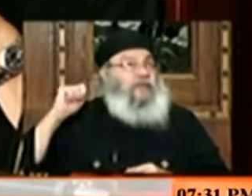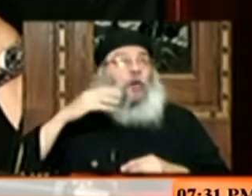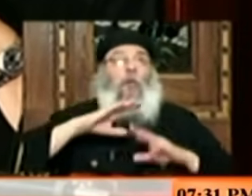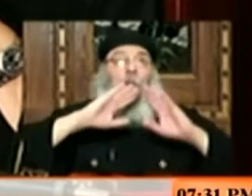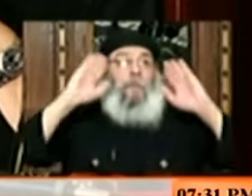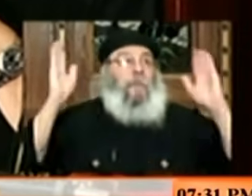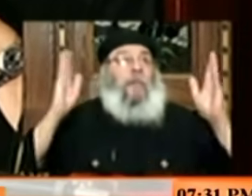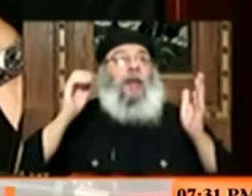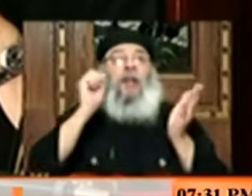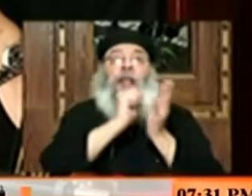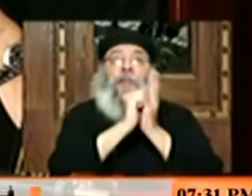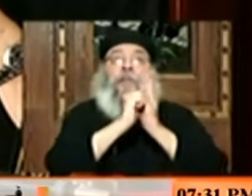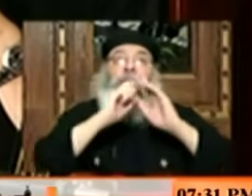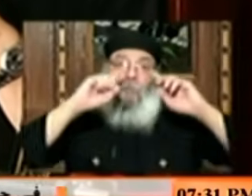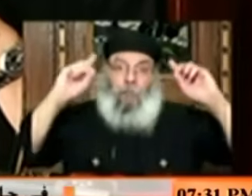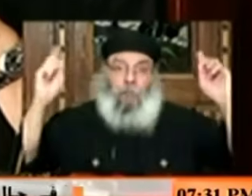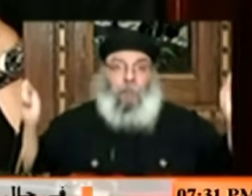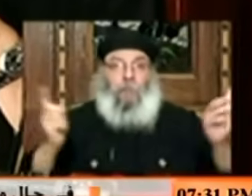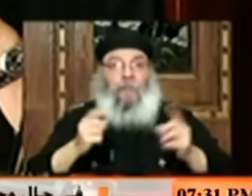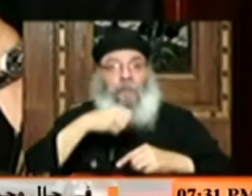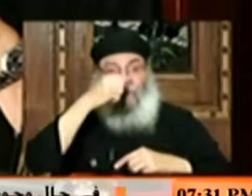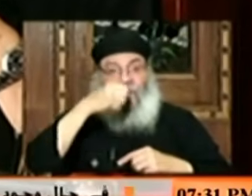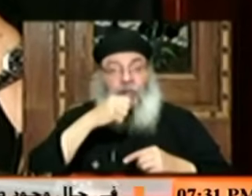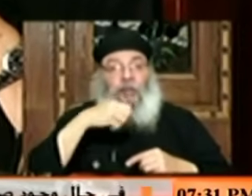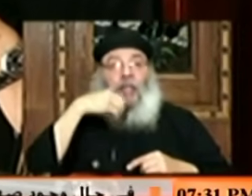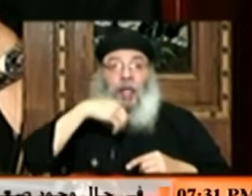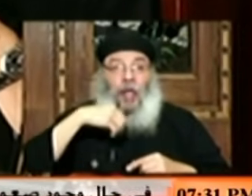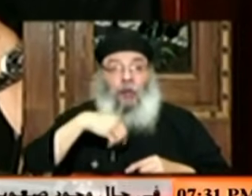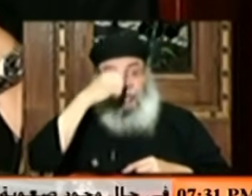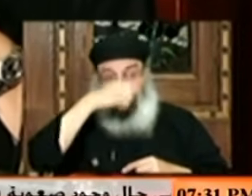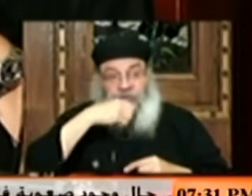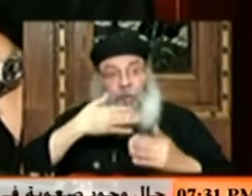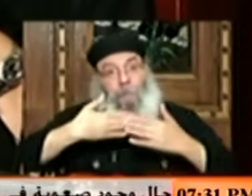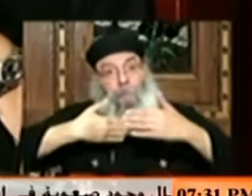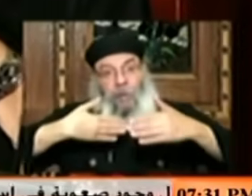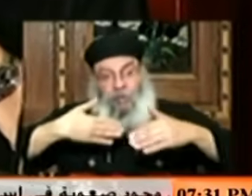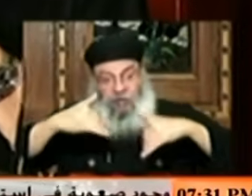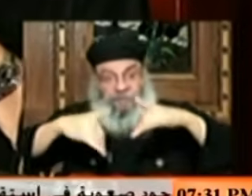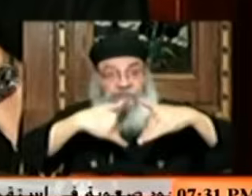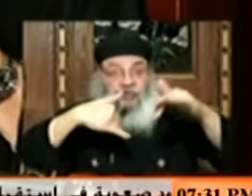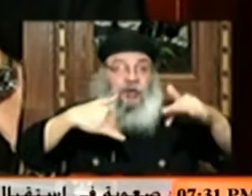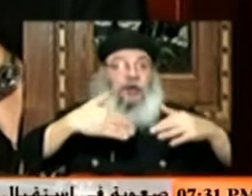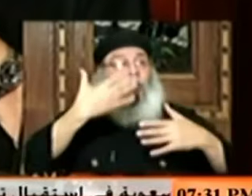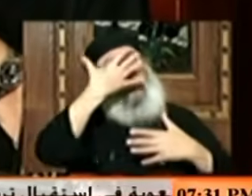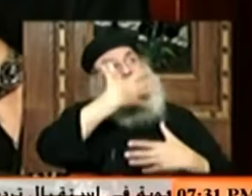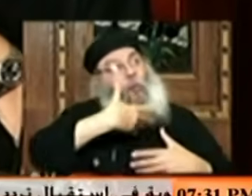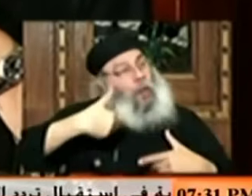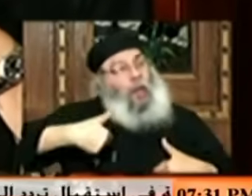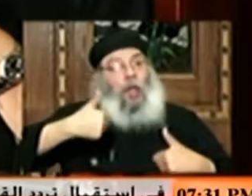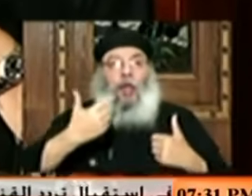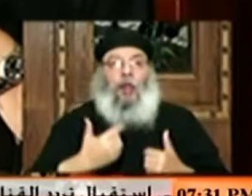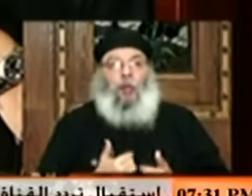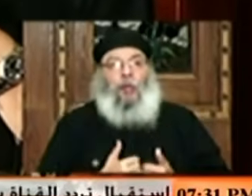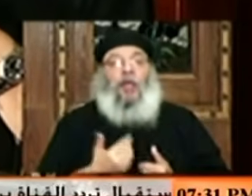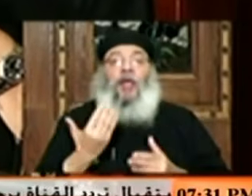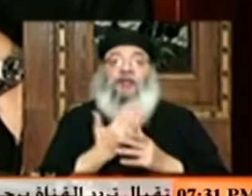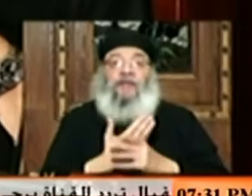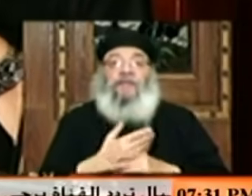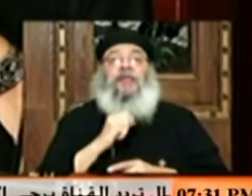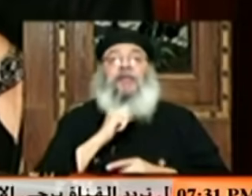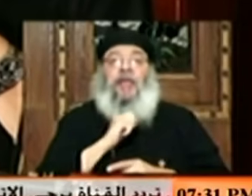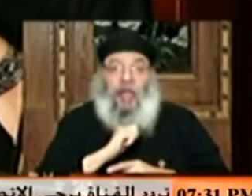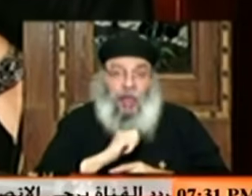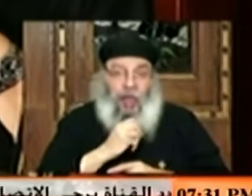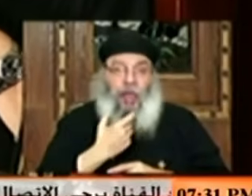يبقى واجهتها ومدخلها مدخل حلو خالص لان الكنيسه دي بيفوت عليها اجانب كتير